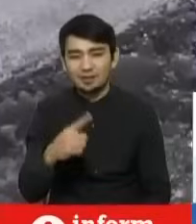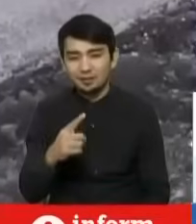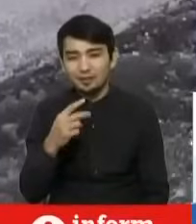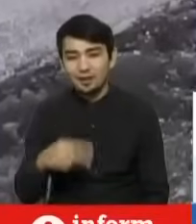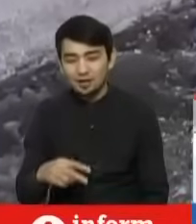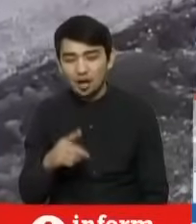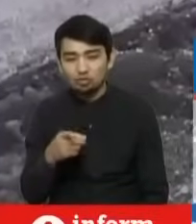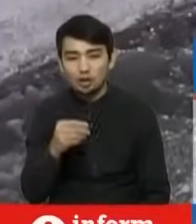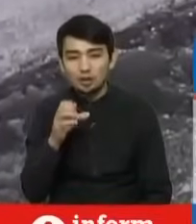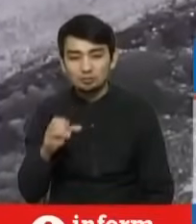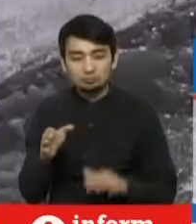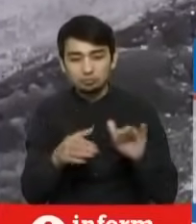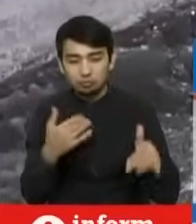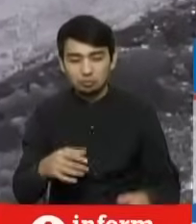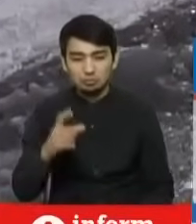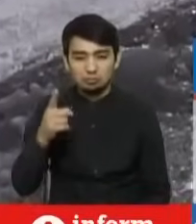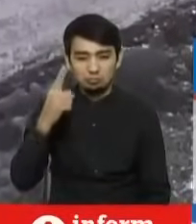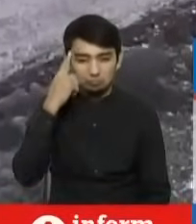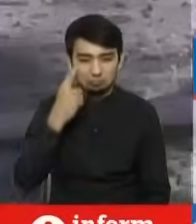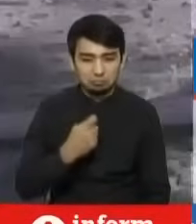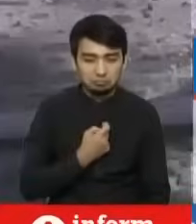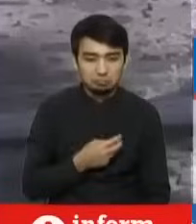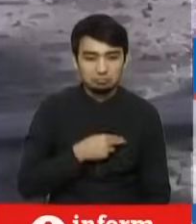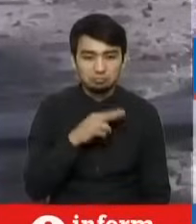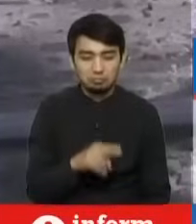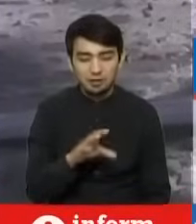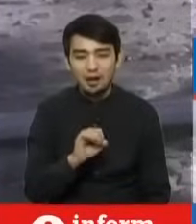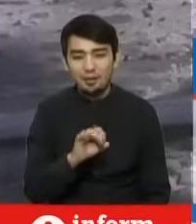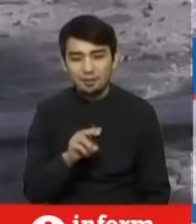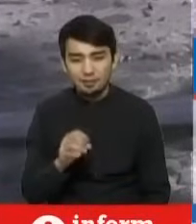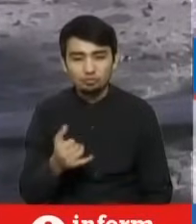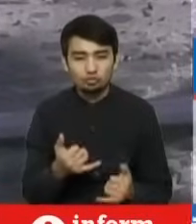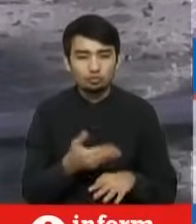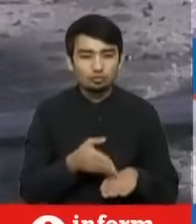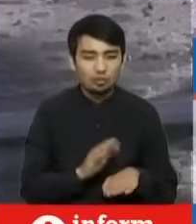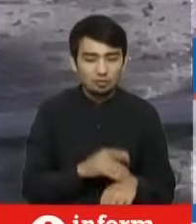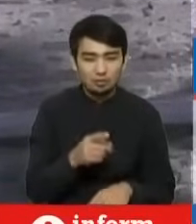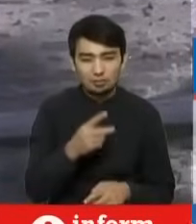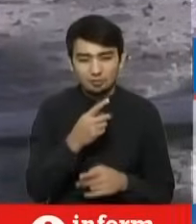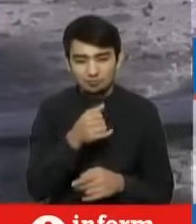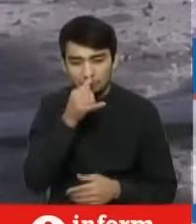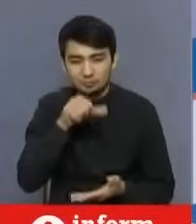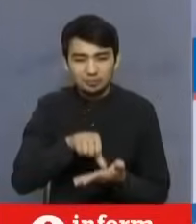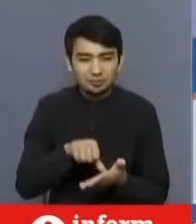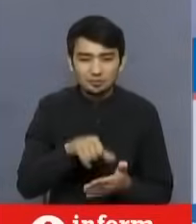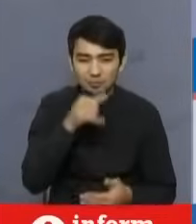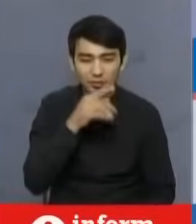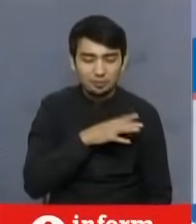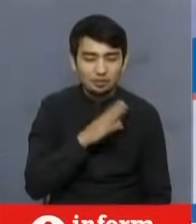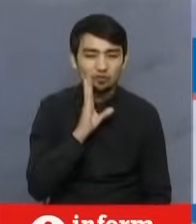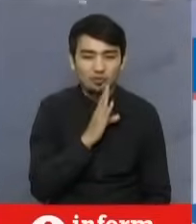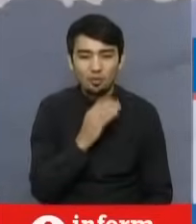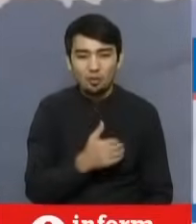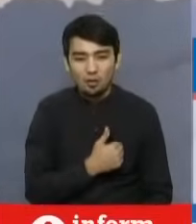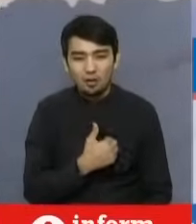спустя час его руководство получило сообщение о смерти на рельсах. Айгерим сейчас очень тяжело, и она не смогла дать интервью на камеру, но женщина хотела